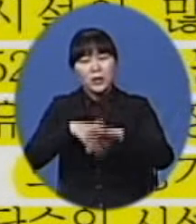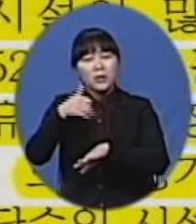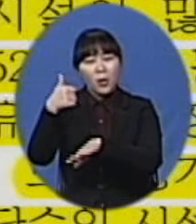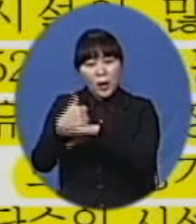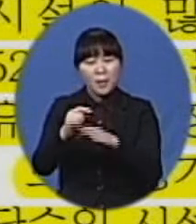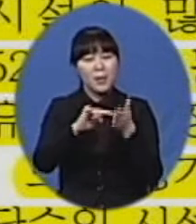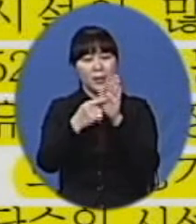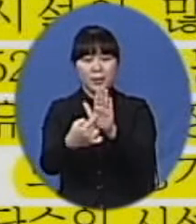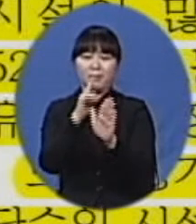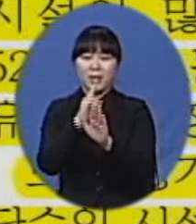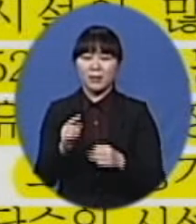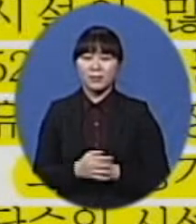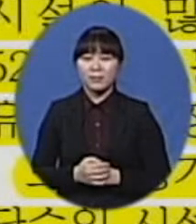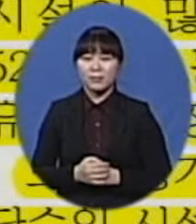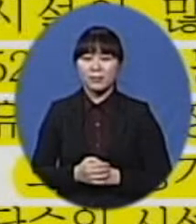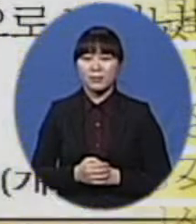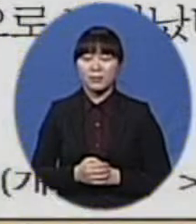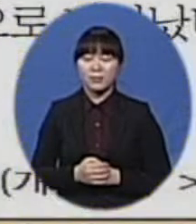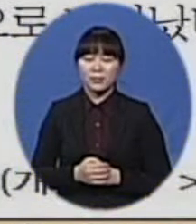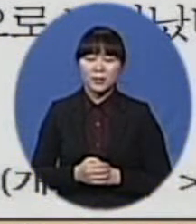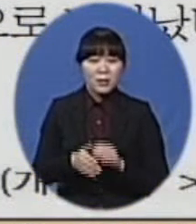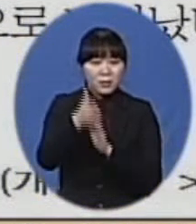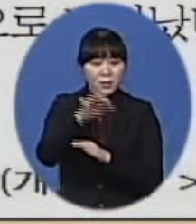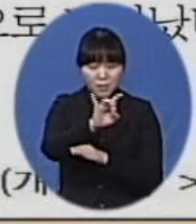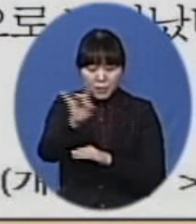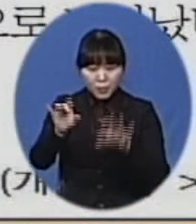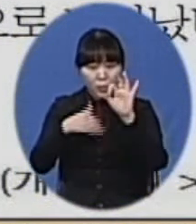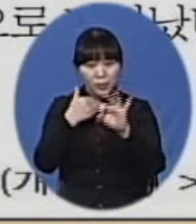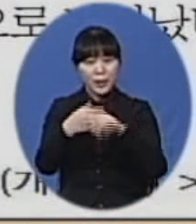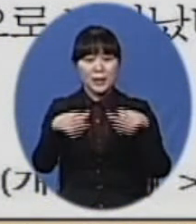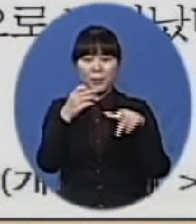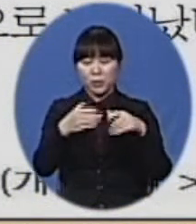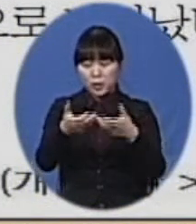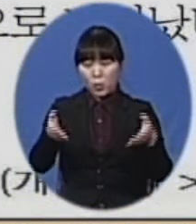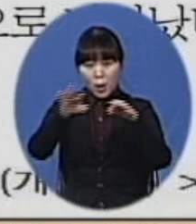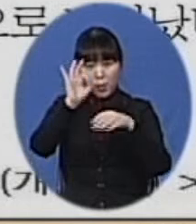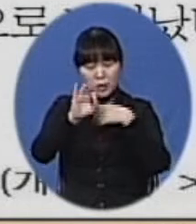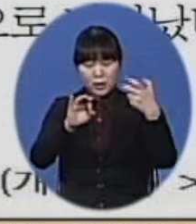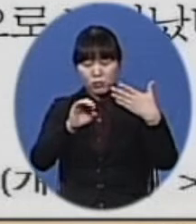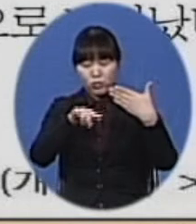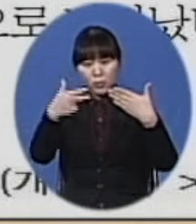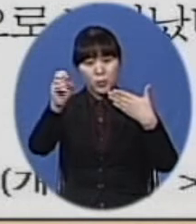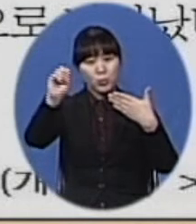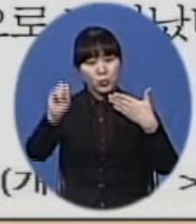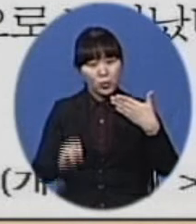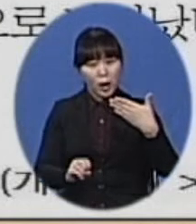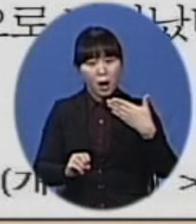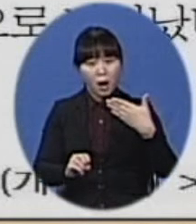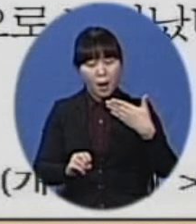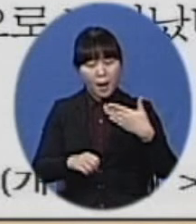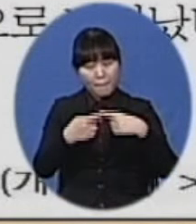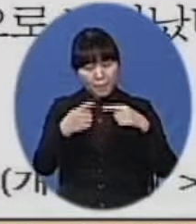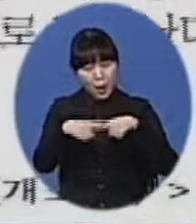결과를 발표했다는 기사입니다. 시설 유형별로 보면 장애인복지관의 경우 79.7%가